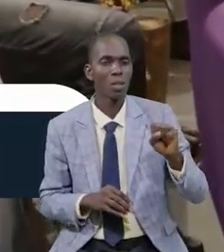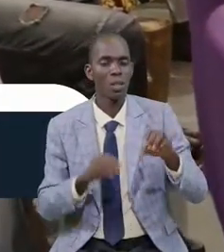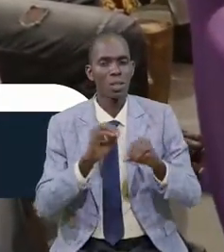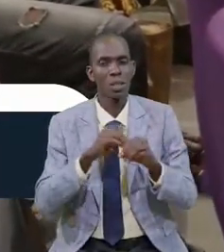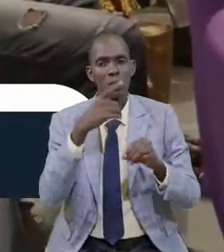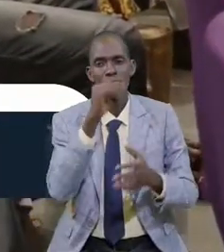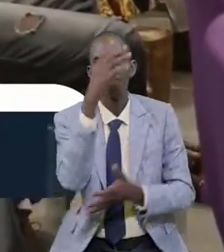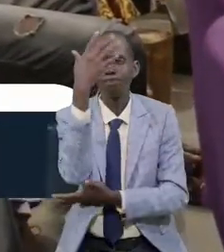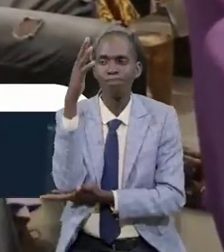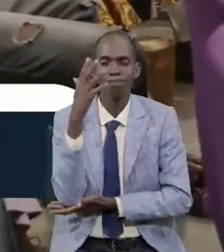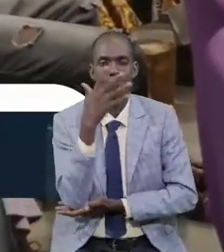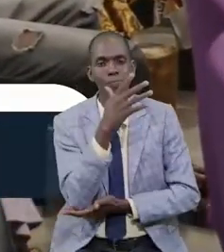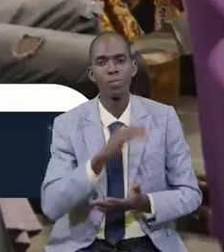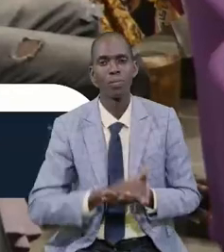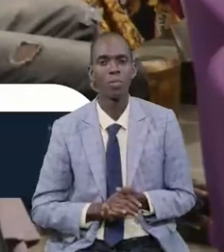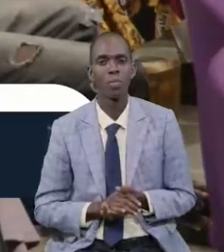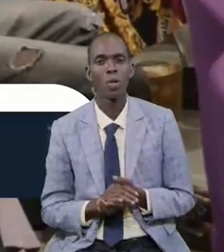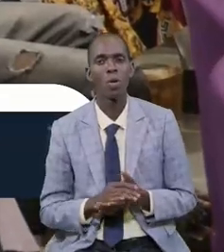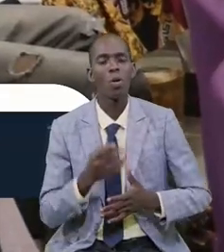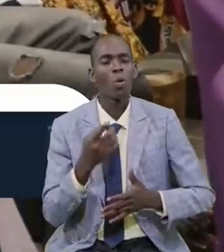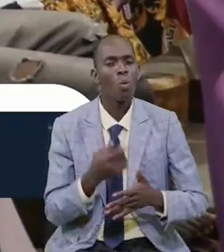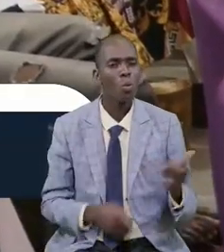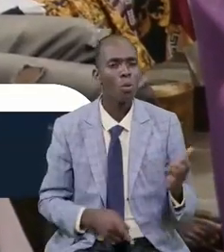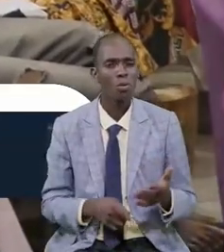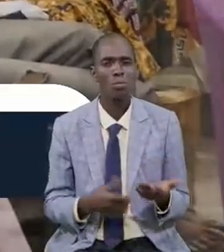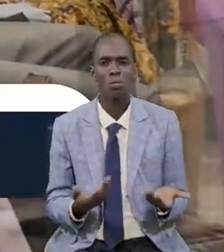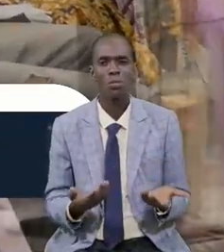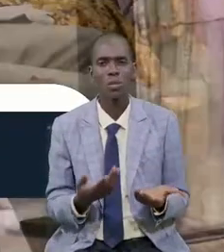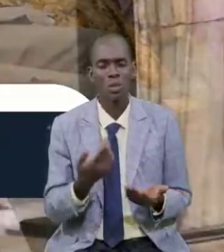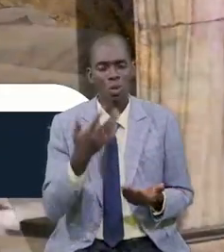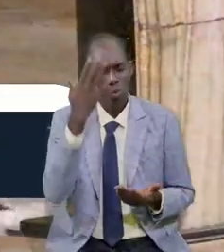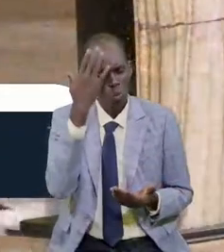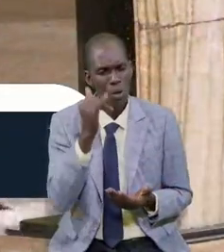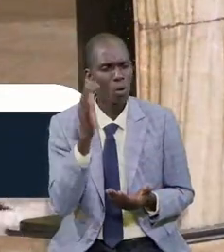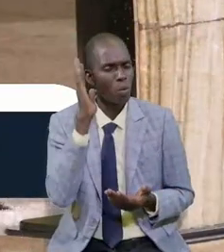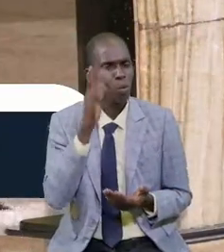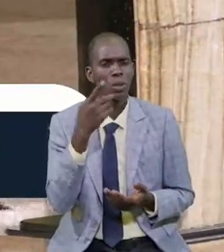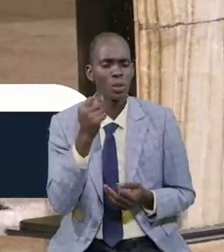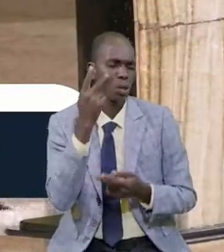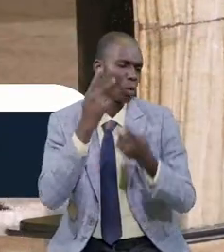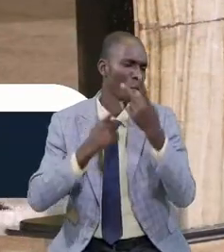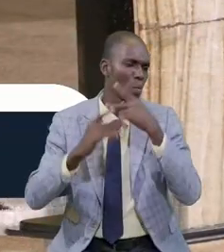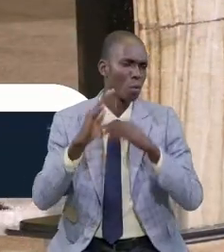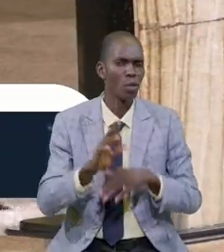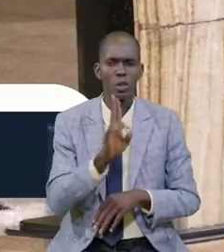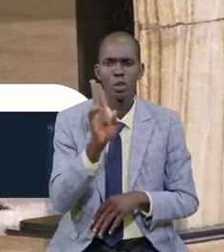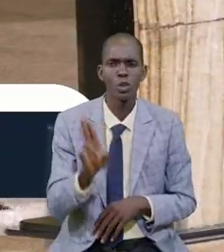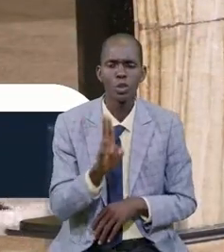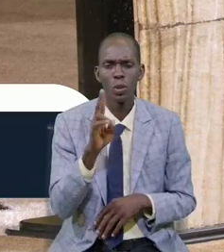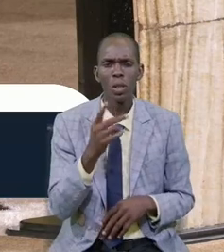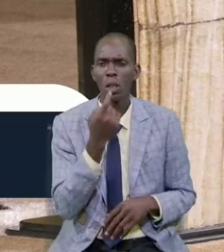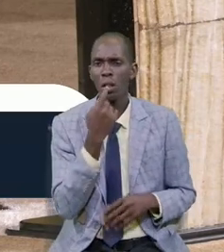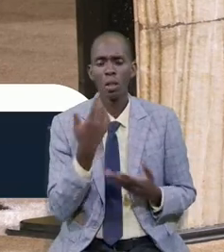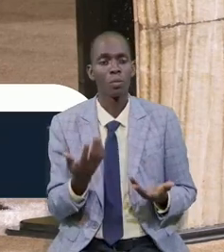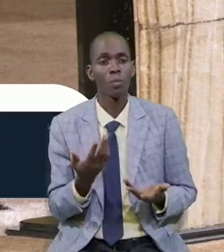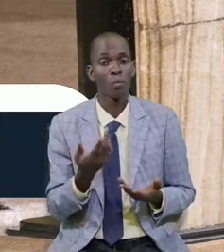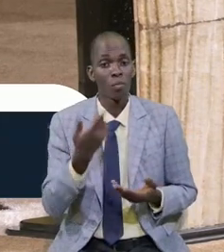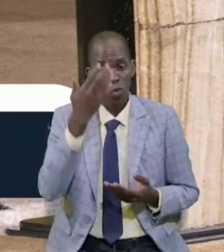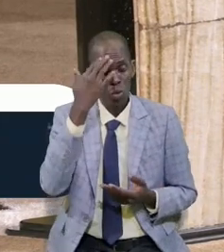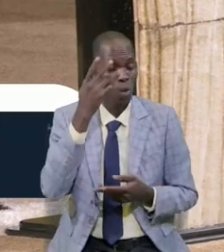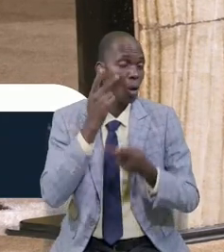Tels des renards au milieu des ruines, tels sont tes prophètes au Israël. Qu'est-ce que le prophète utilise? C'est la